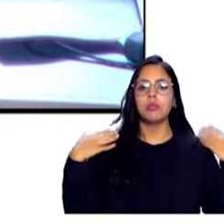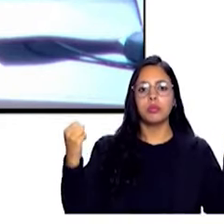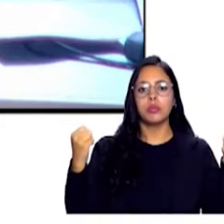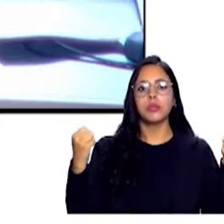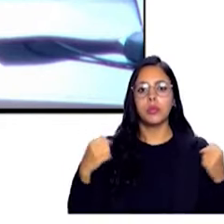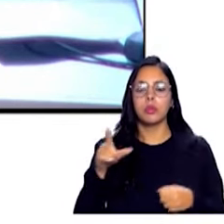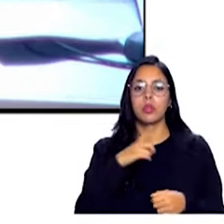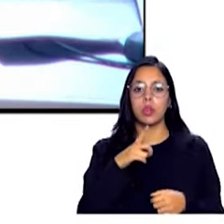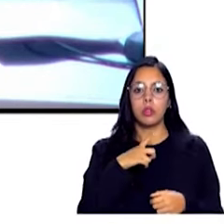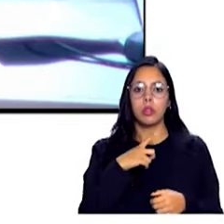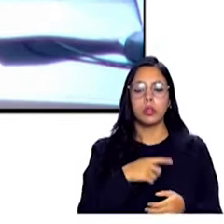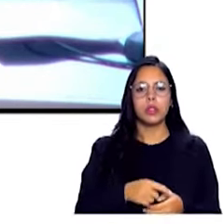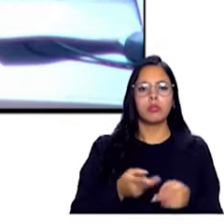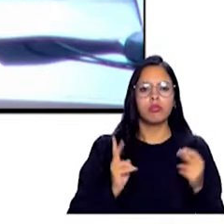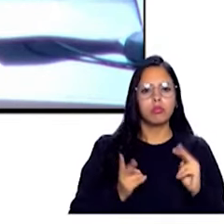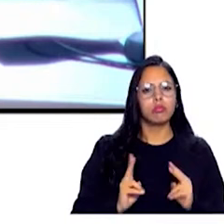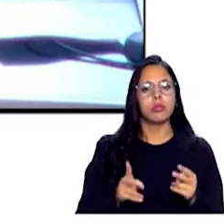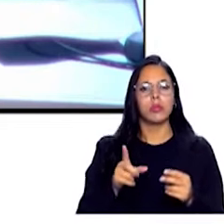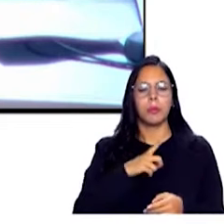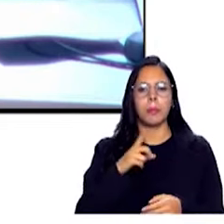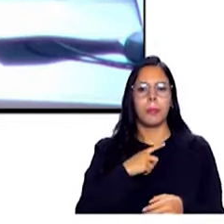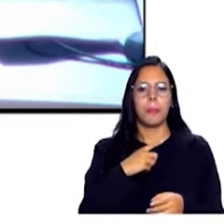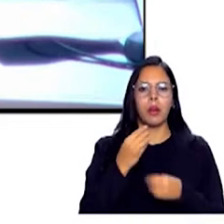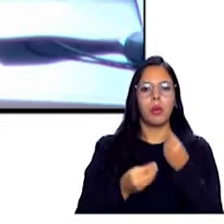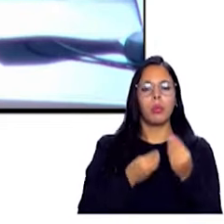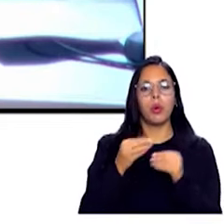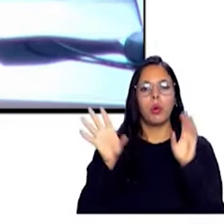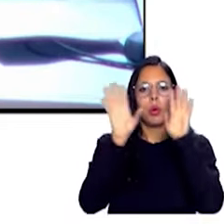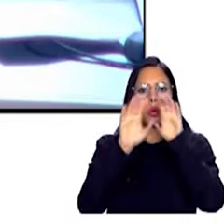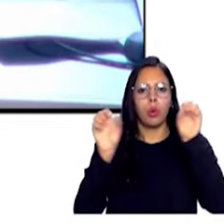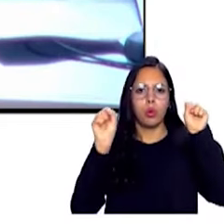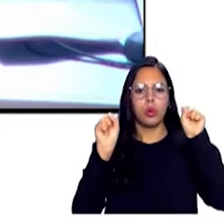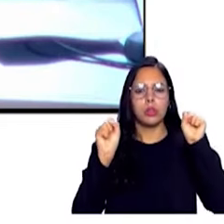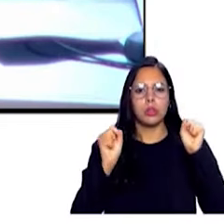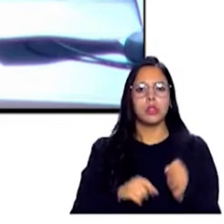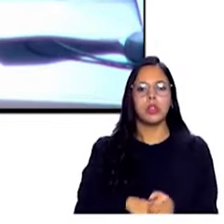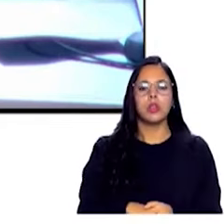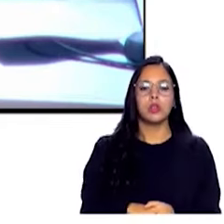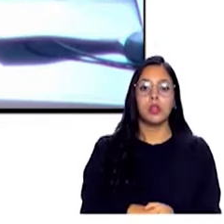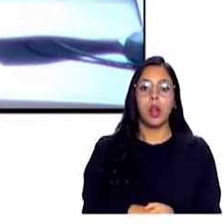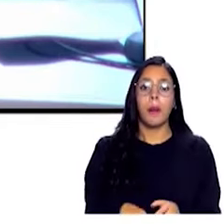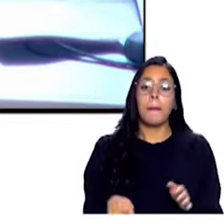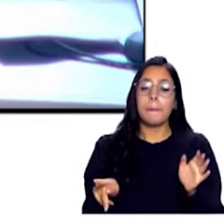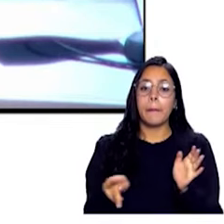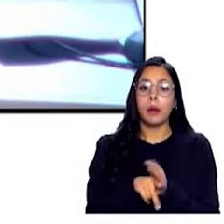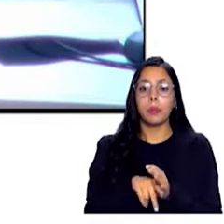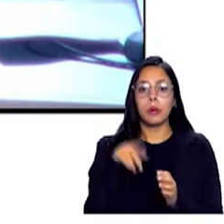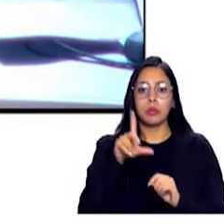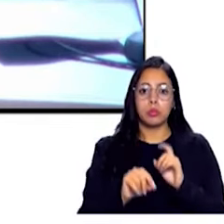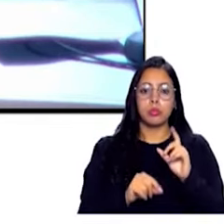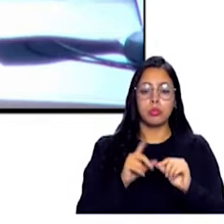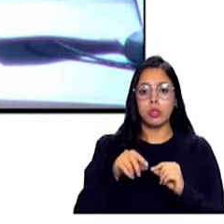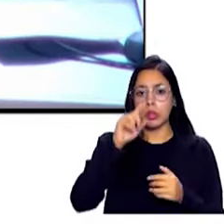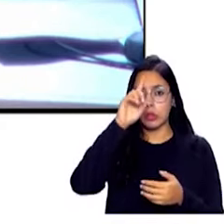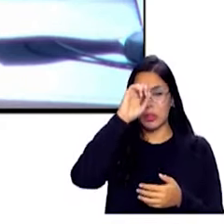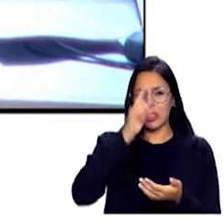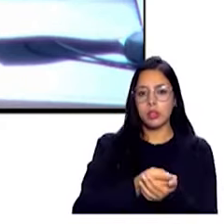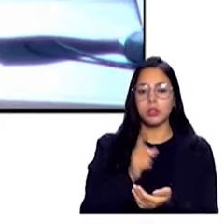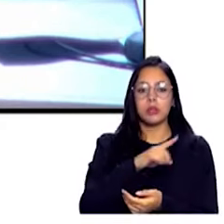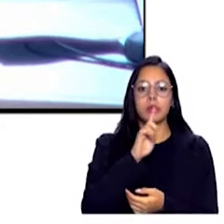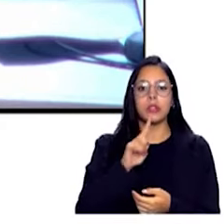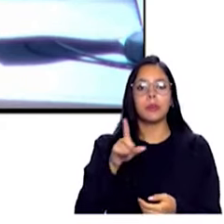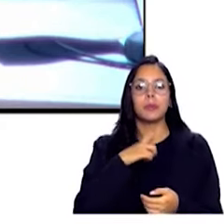conception de la cour de cassation ET Du rôle Du juge est une conception démocratique qui fait que le juge ne doit